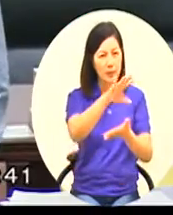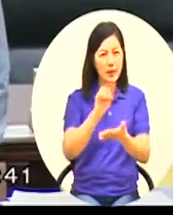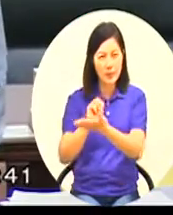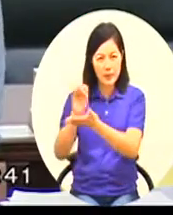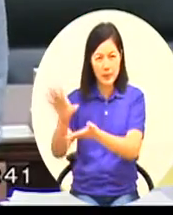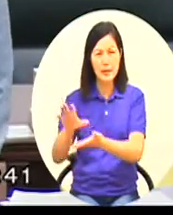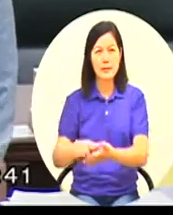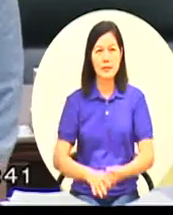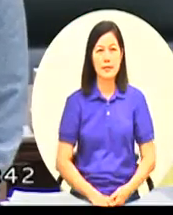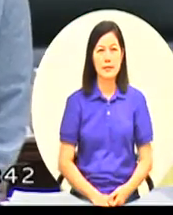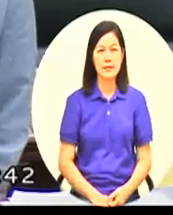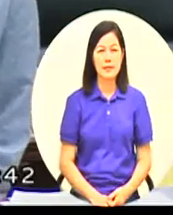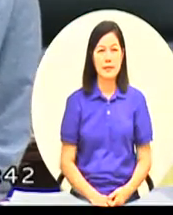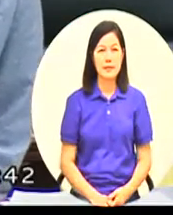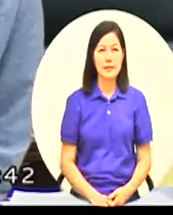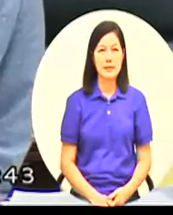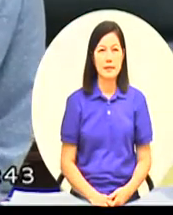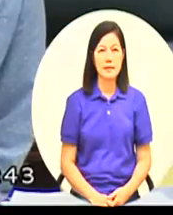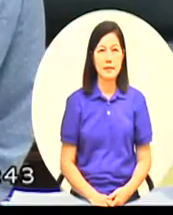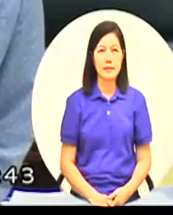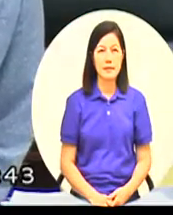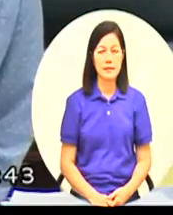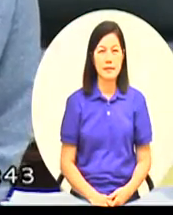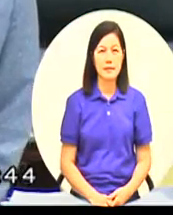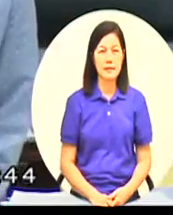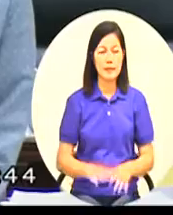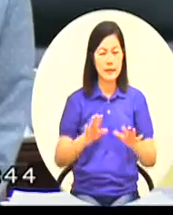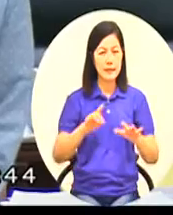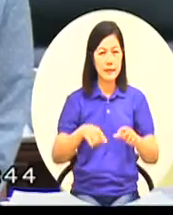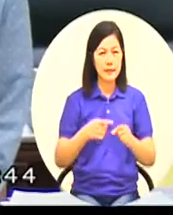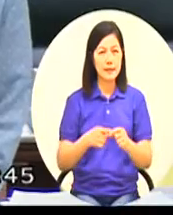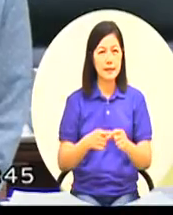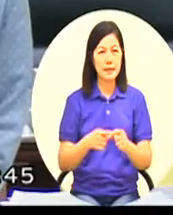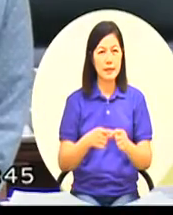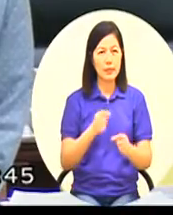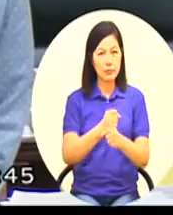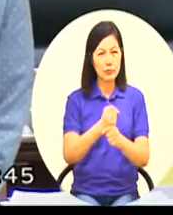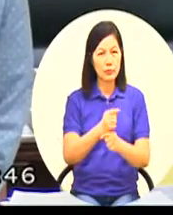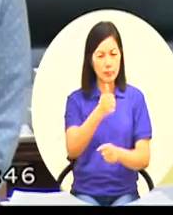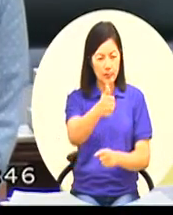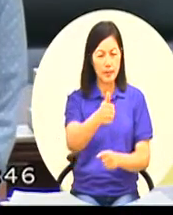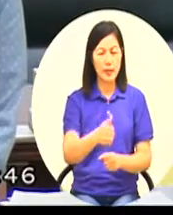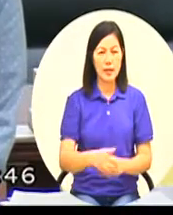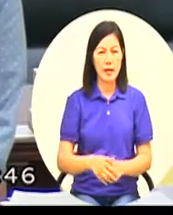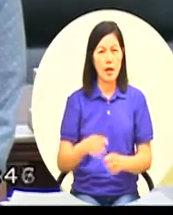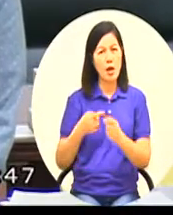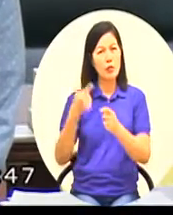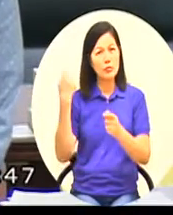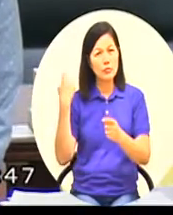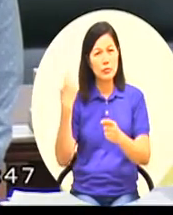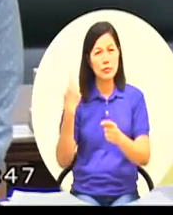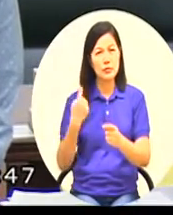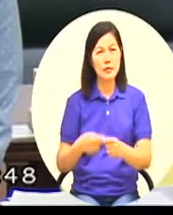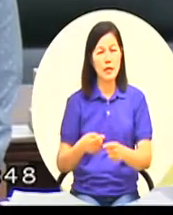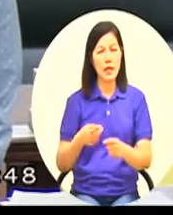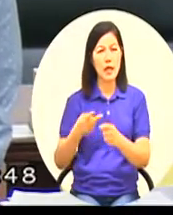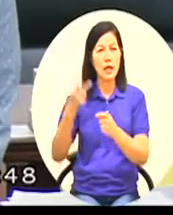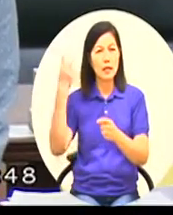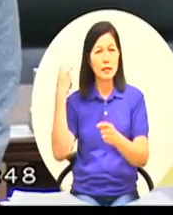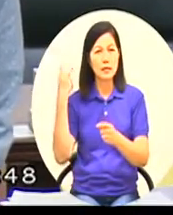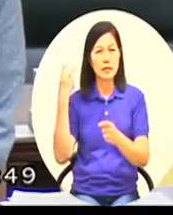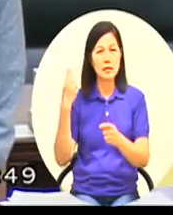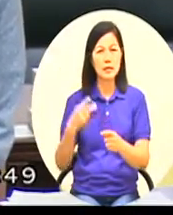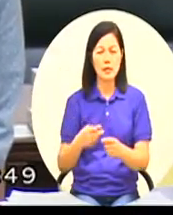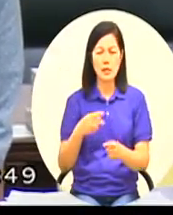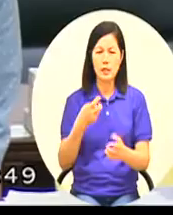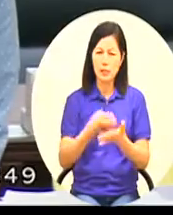位局长说一下，咱今年既然可以做到那么好，这样去年跟准年为什么会那